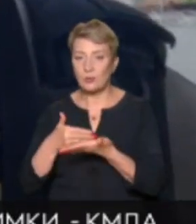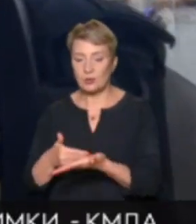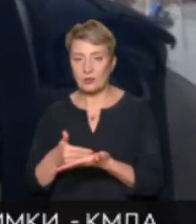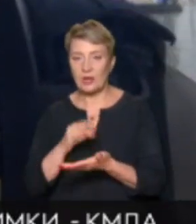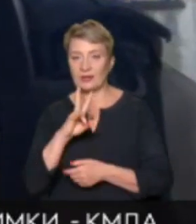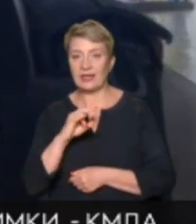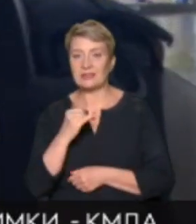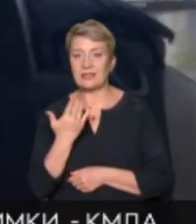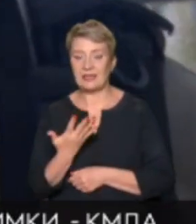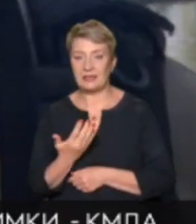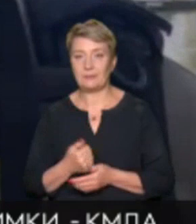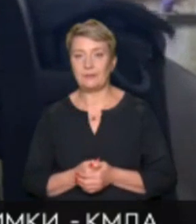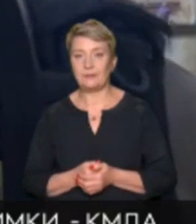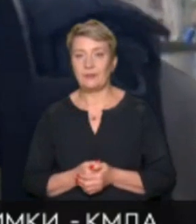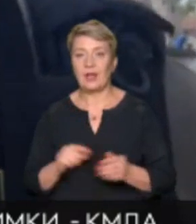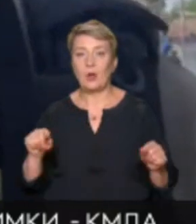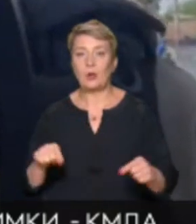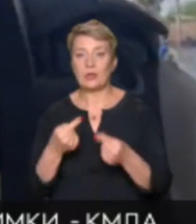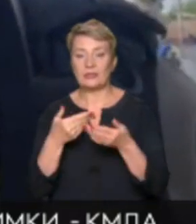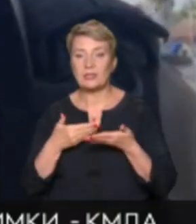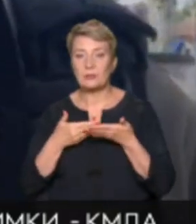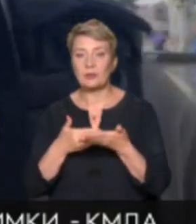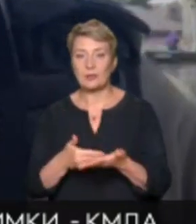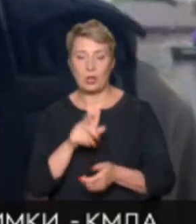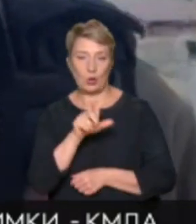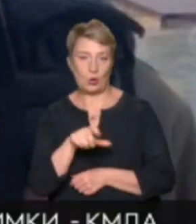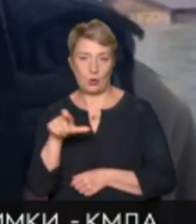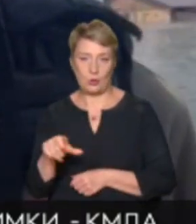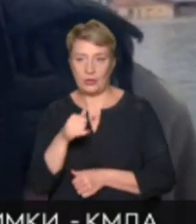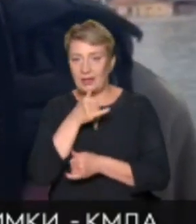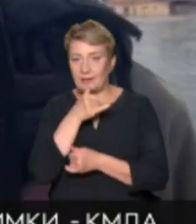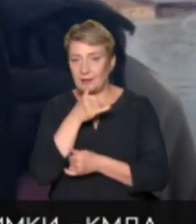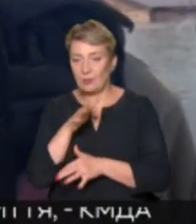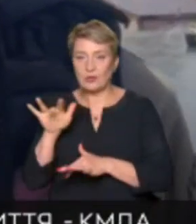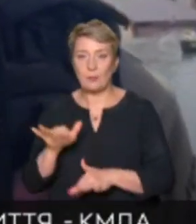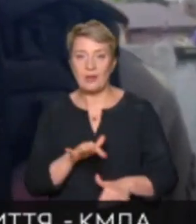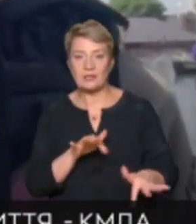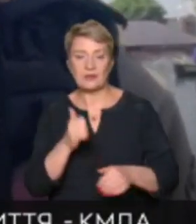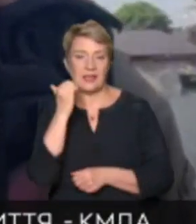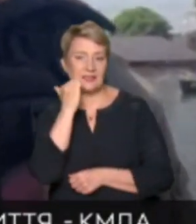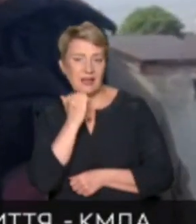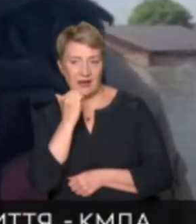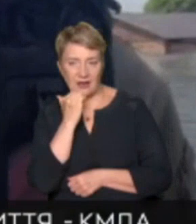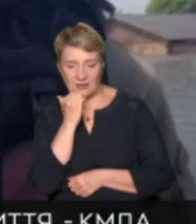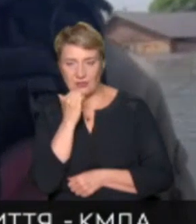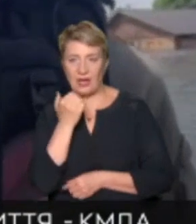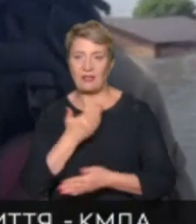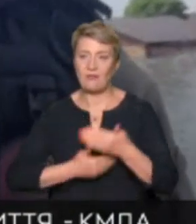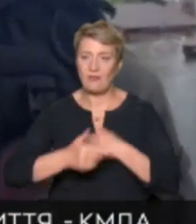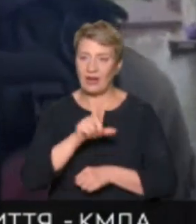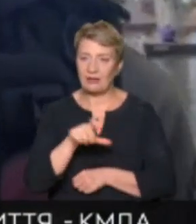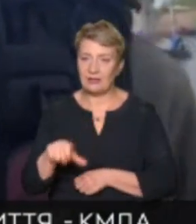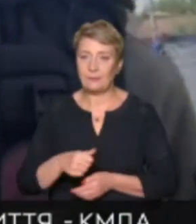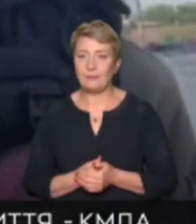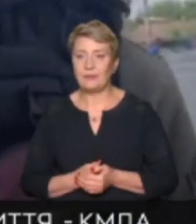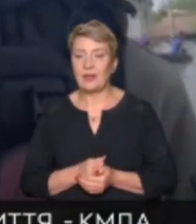наскільки, знову ж таки, організована допомога ще людям, які от не можуть пересуватися, старші, маломобільні?